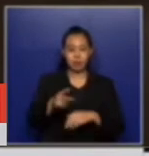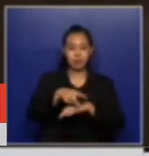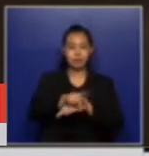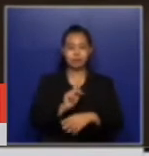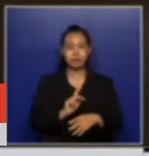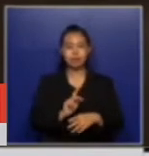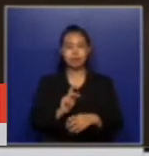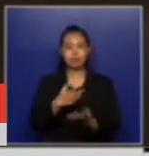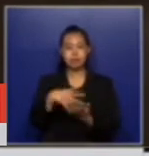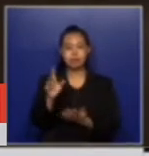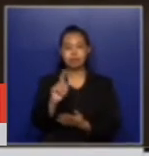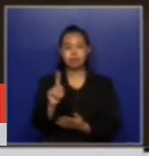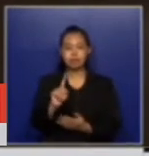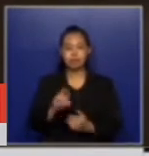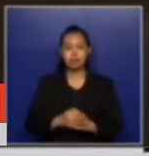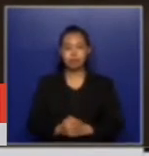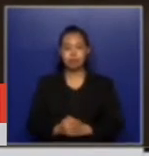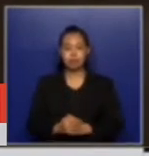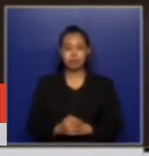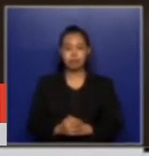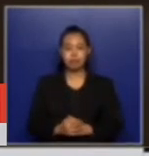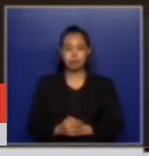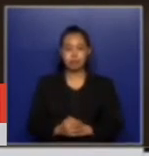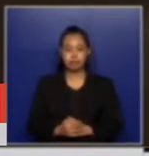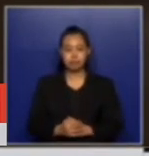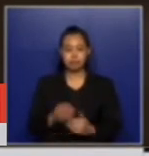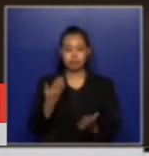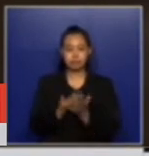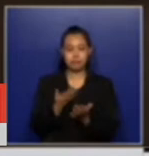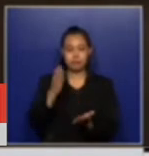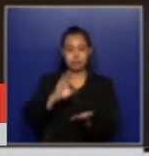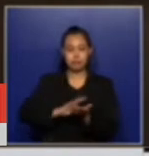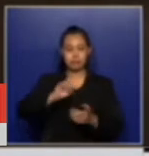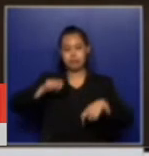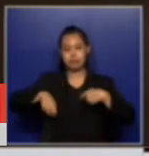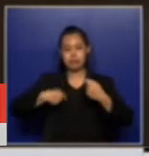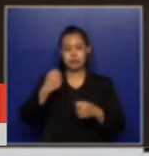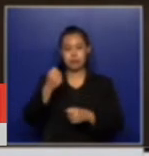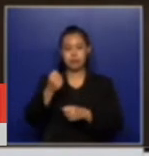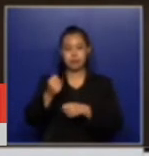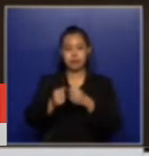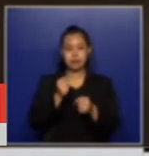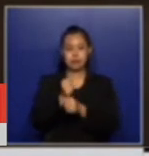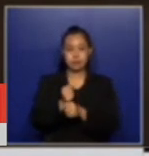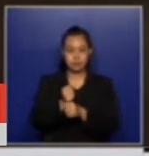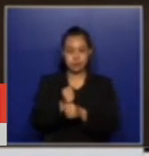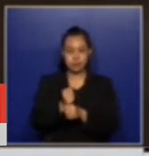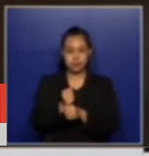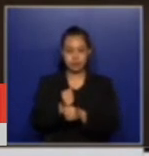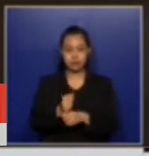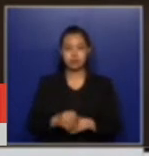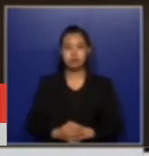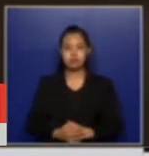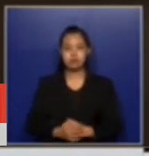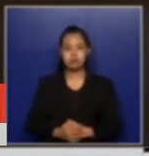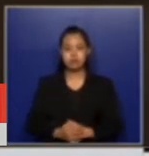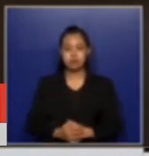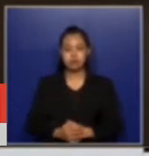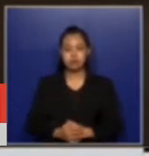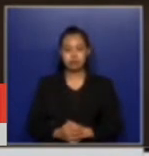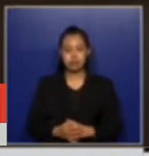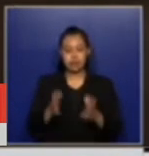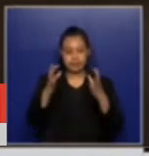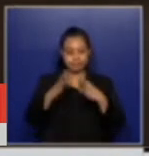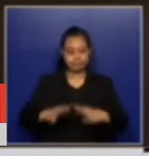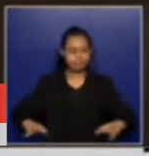าเป็นที่เข้าใจกันนะครับว่างบประมาณรายจ่ายประจำปีงบประมาณนั้นนะเป็นเรื่องที่มีความส